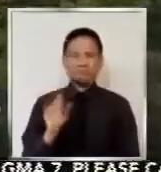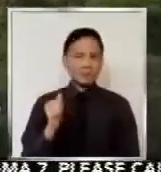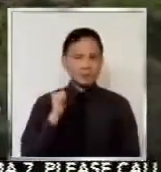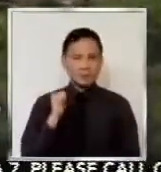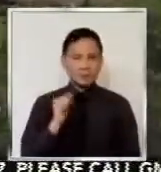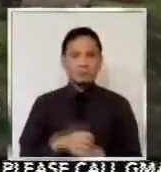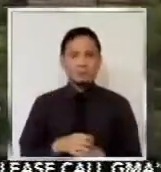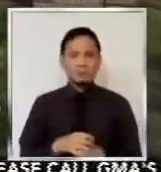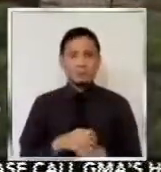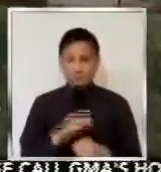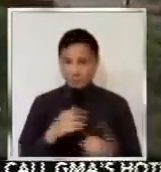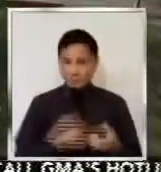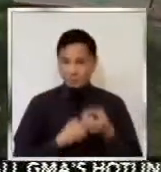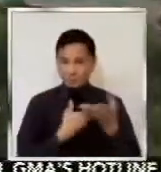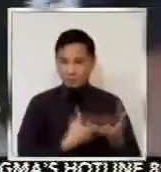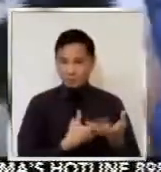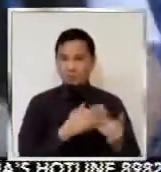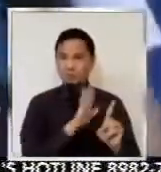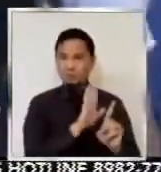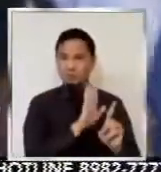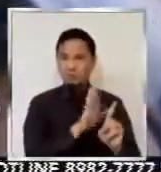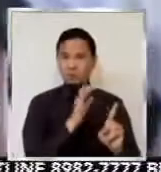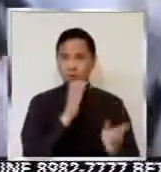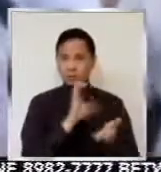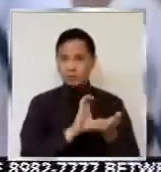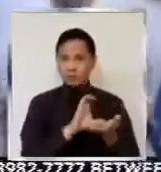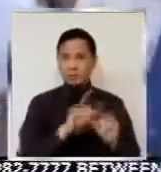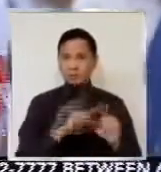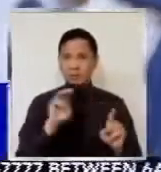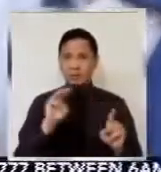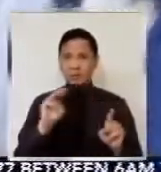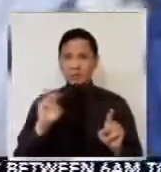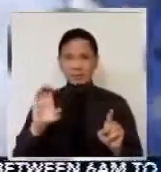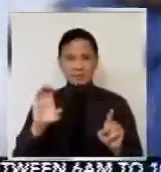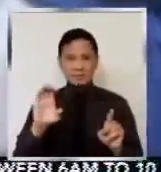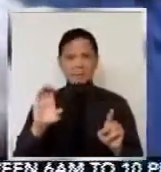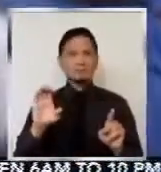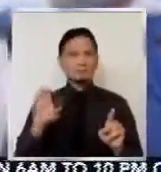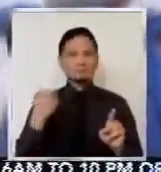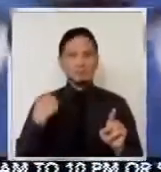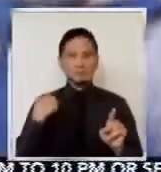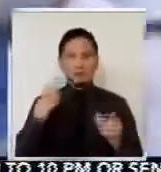iba pang miyembro ng MMC. Oscar Oida, GMA News.